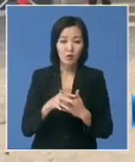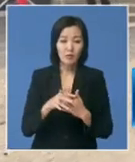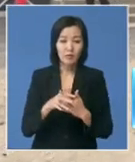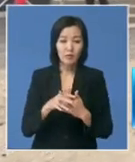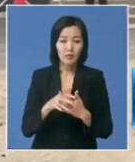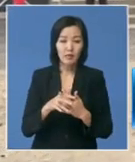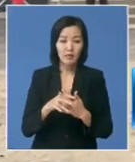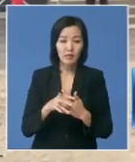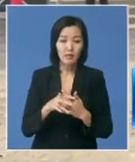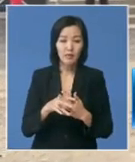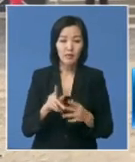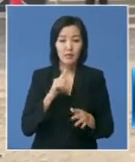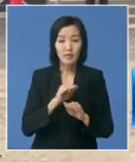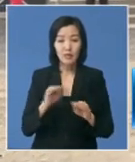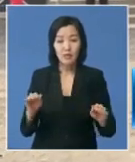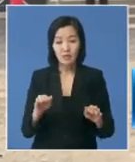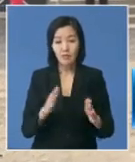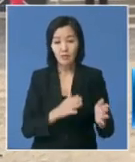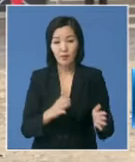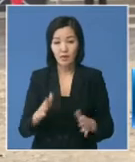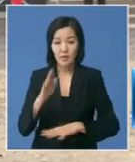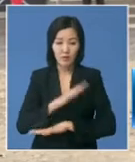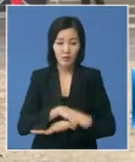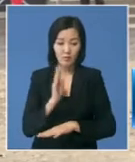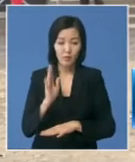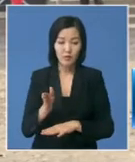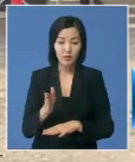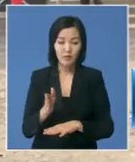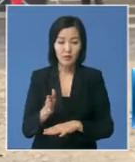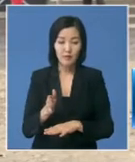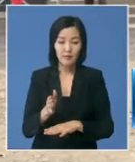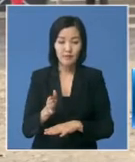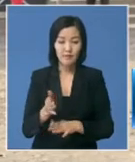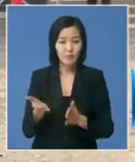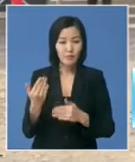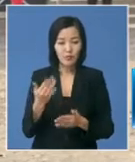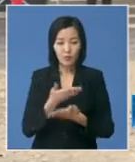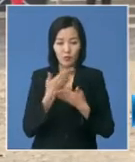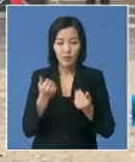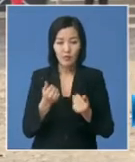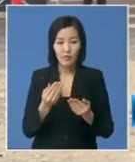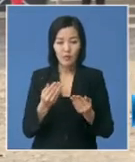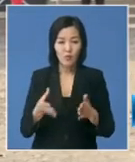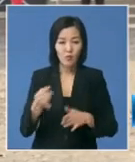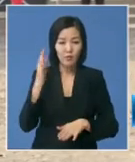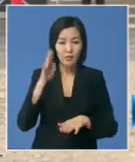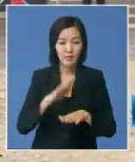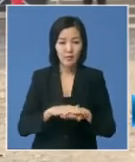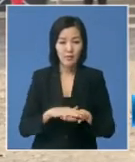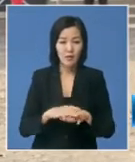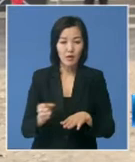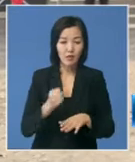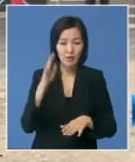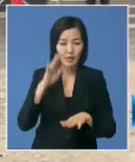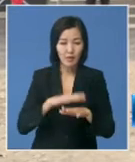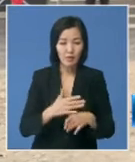тыныш сақтайды деп ойлаймын. Бұрын бұндай болмаған. Енді облыс әкімінің, аудан әкімінің